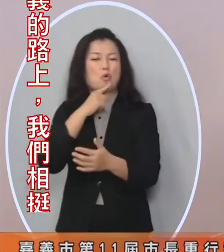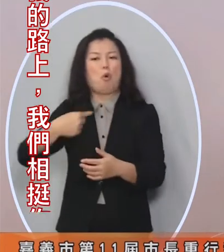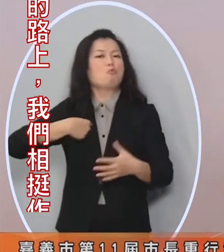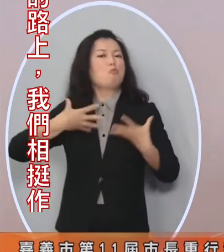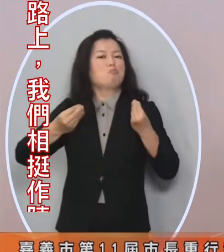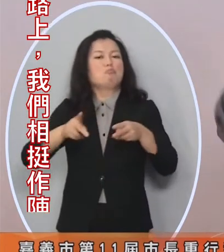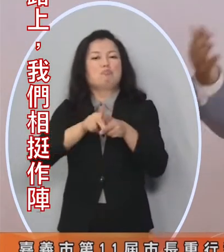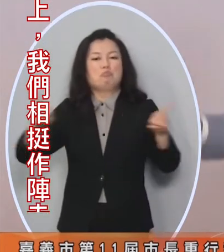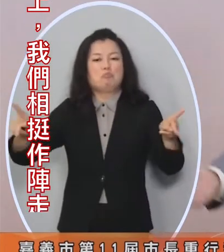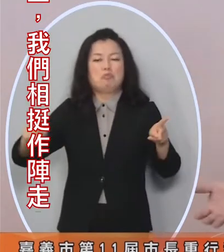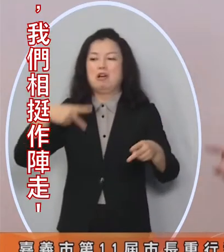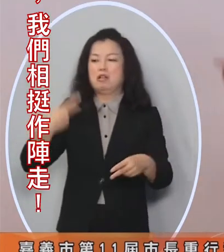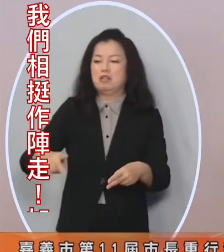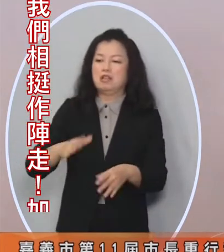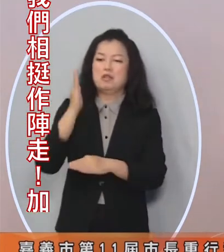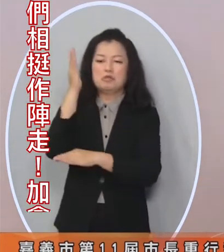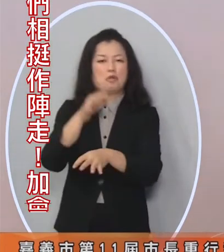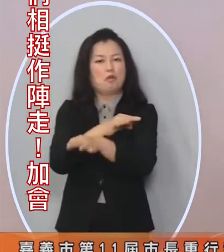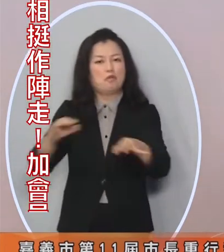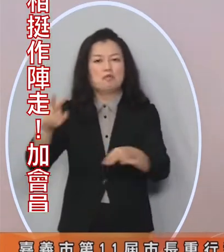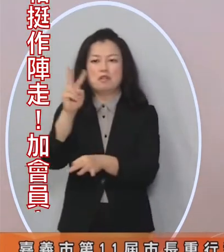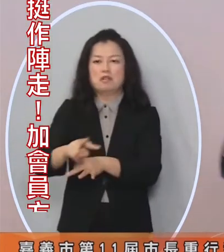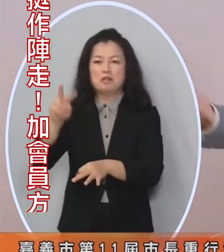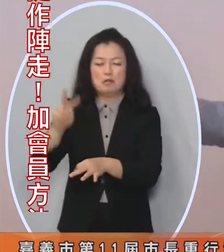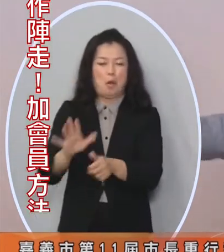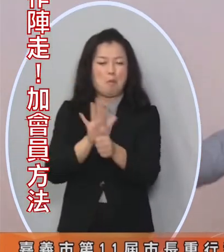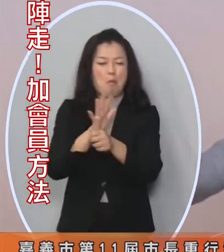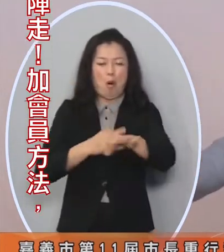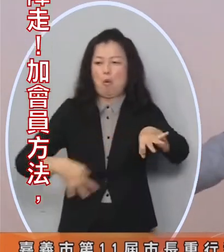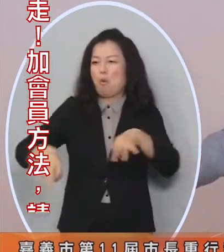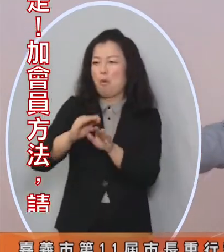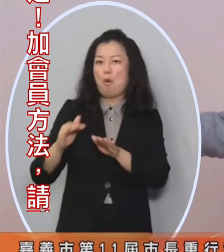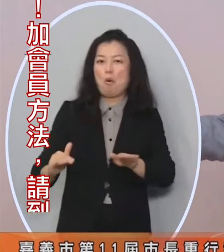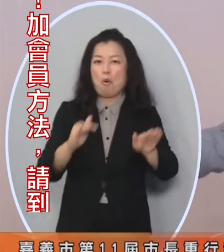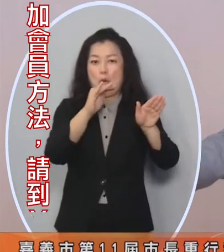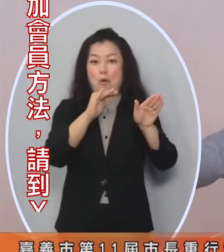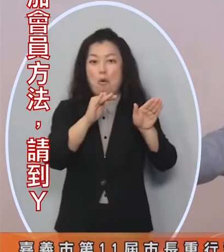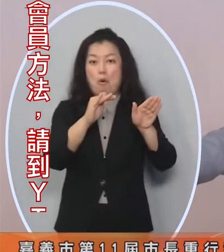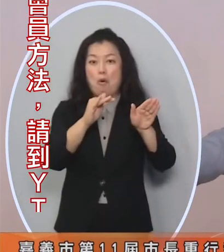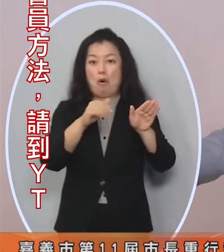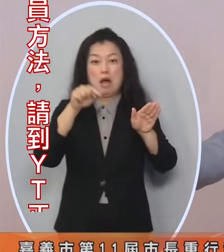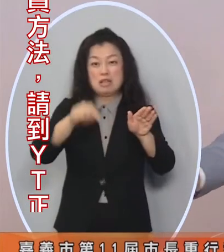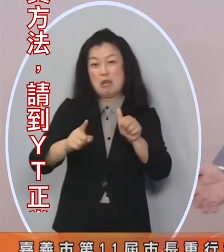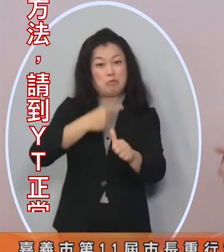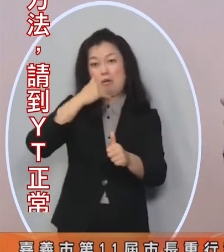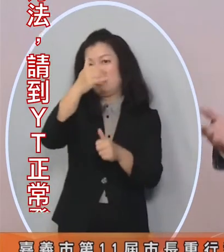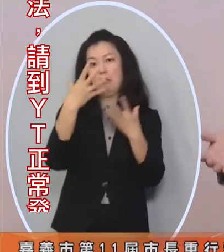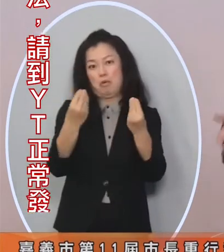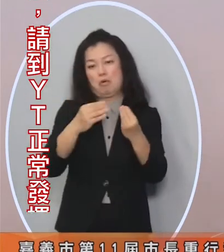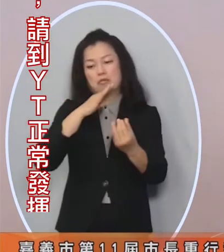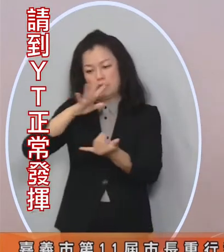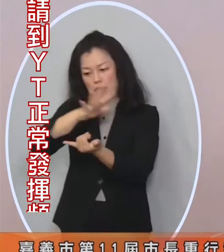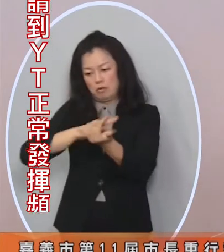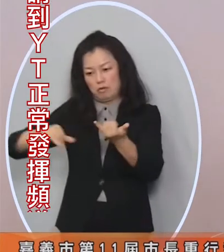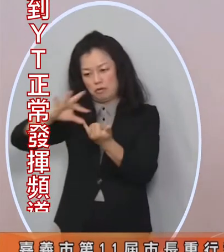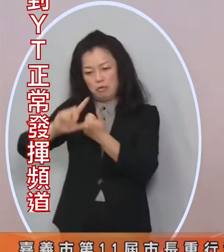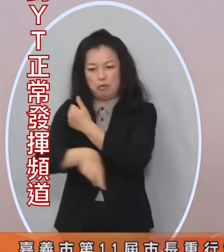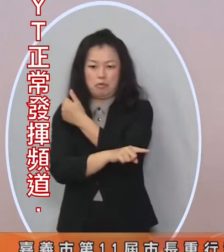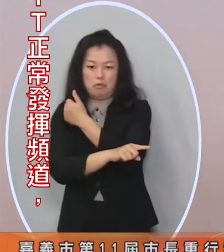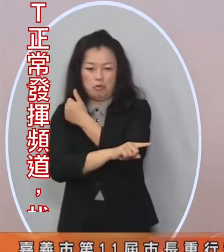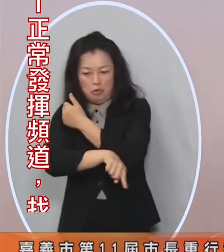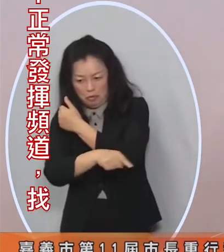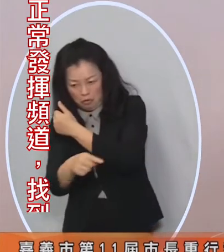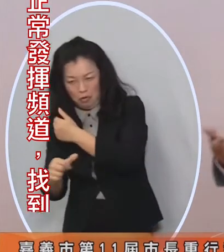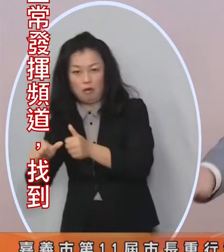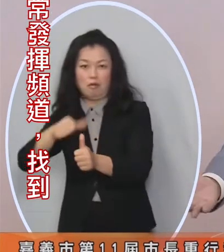债，还编了2000元带动所谓的营业销售额，营业销售额没有最高，全国倒数第五，没有举债，真的有自